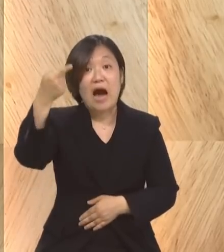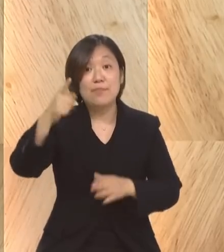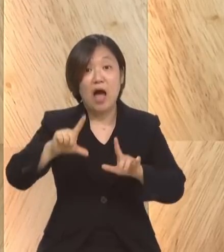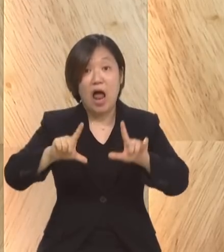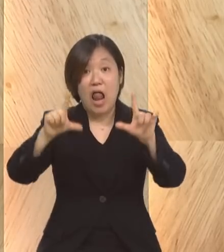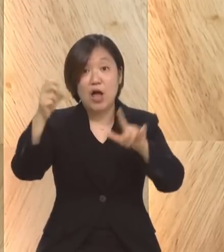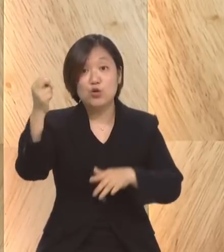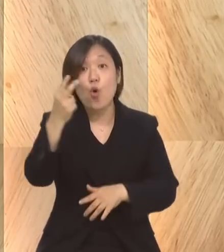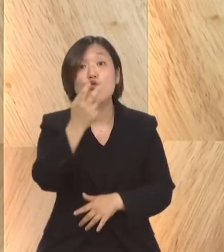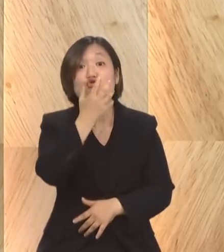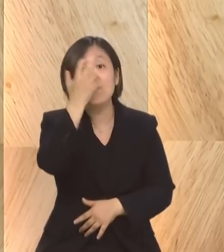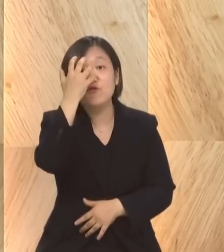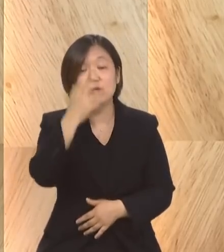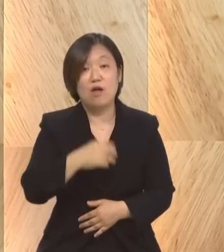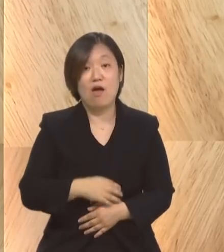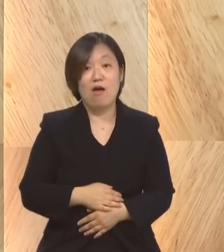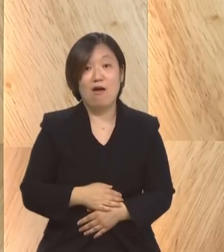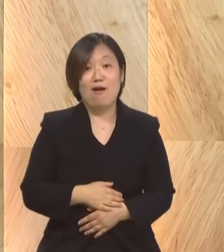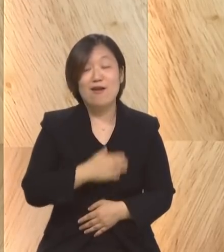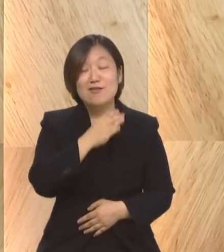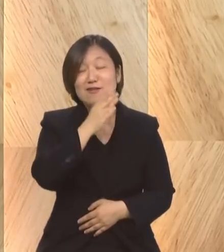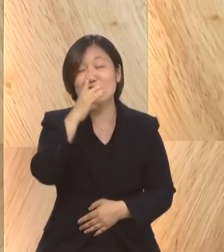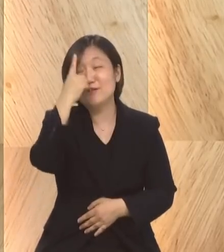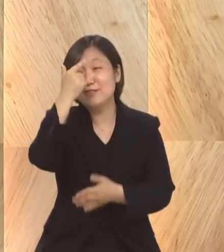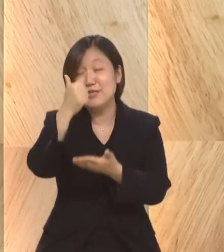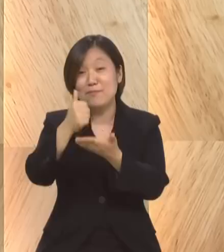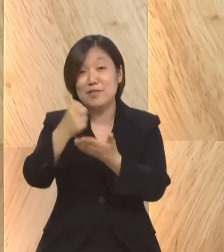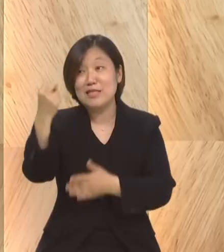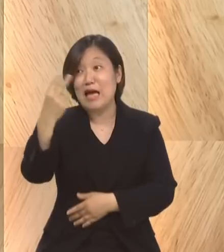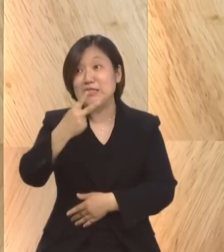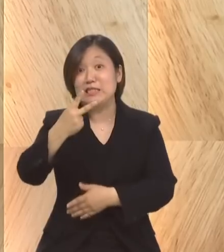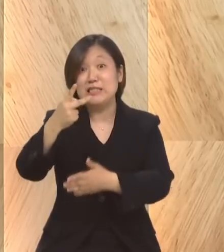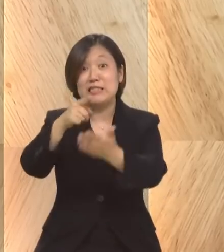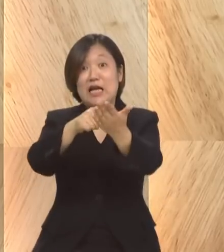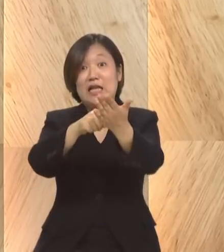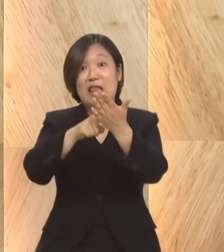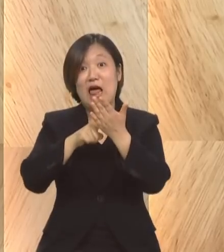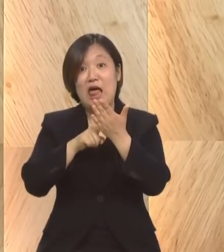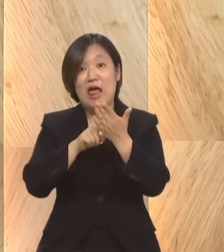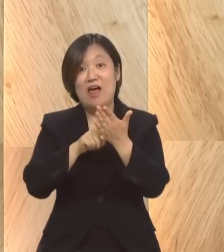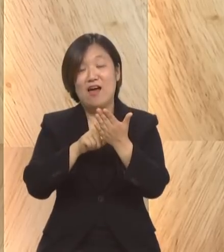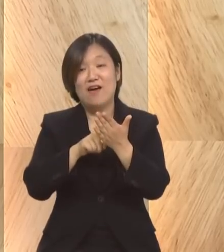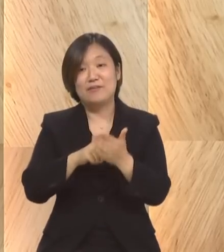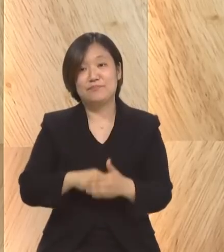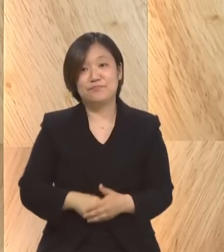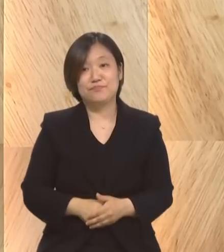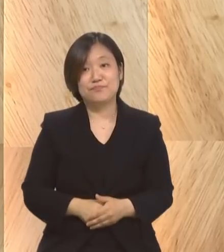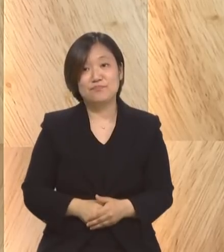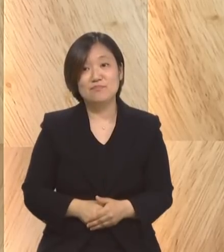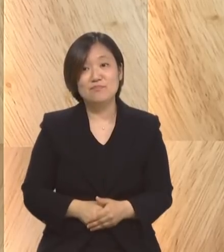그 노스님이 또 나타나셨대요 놓으면 나타나셔서 그